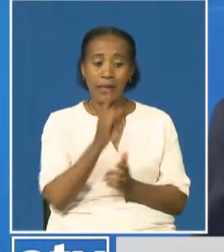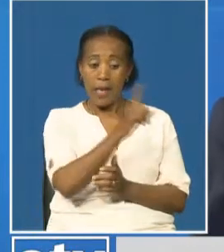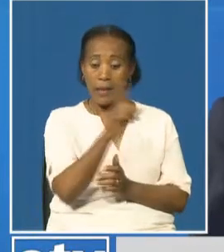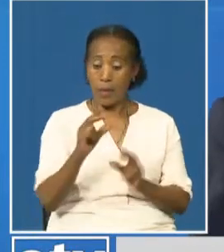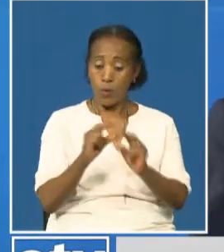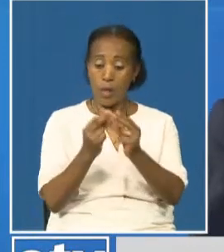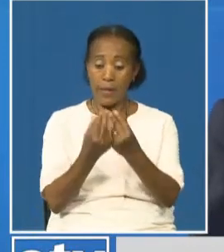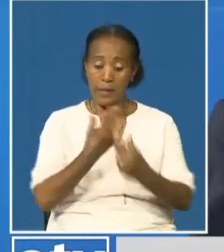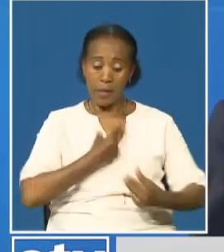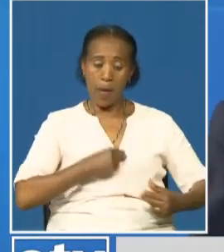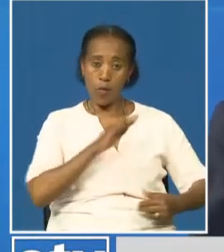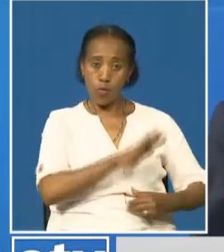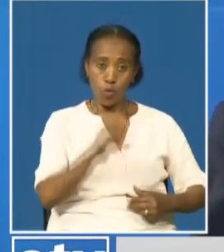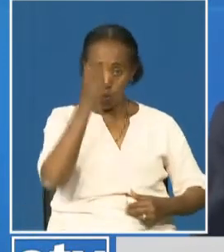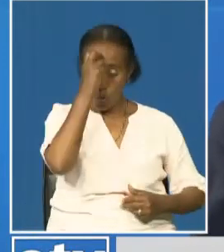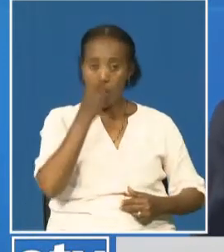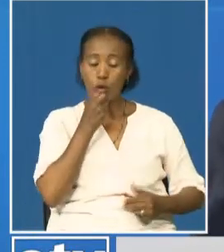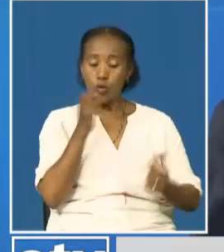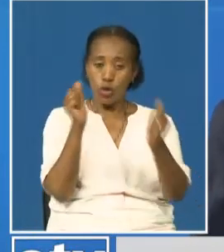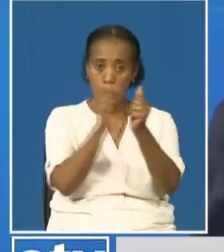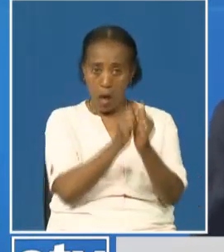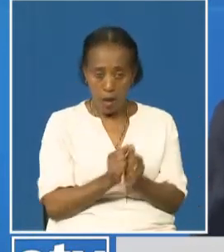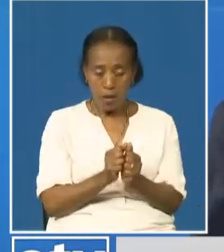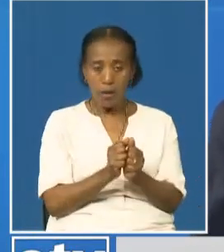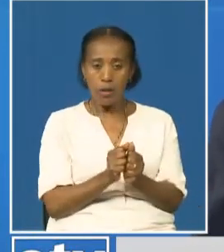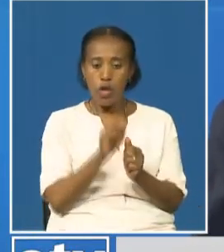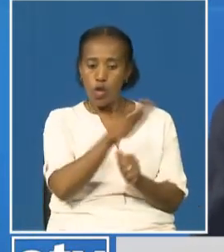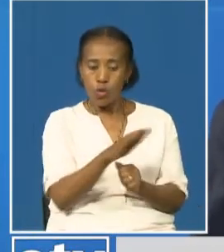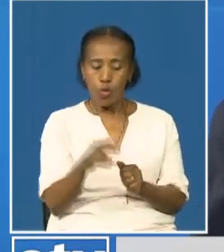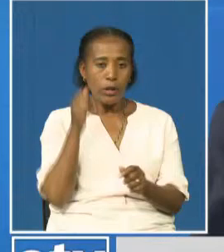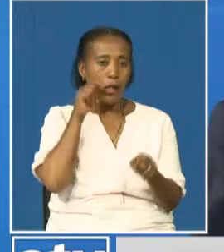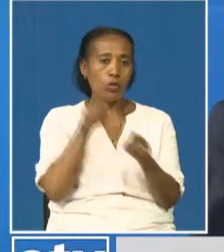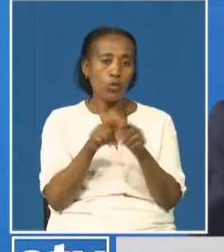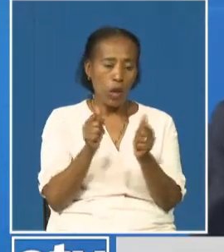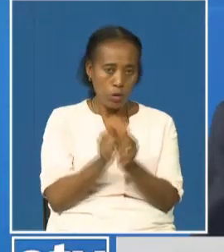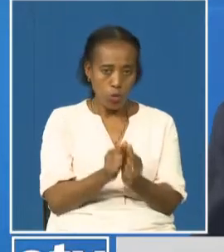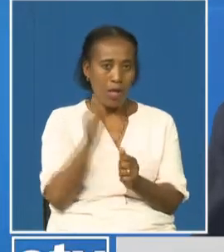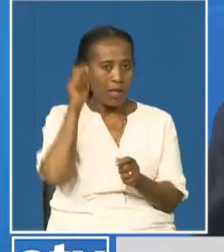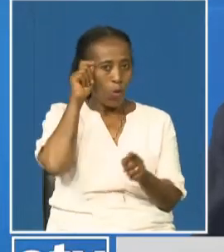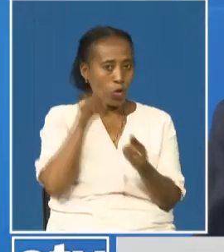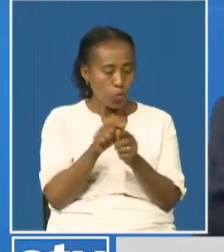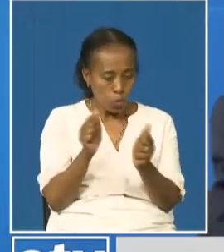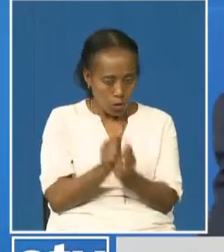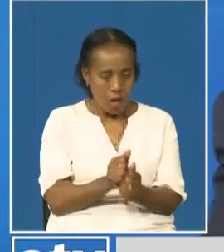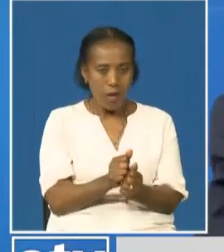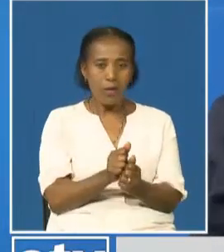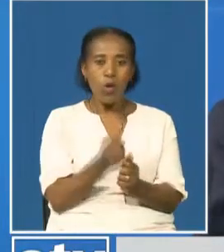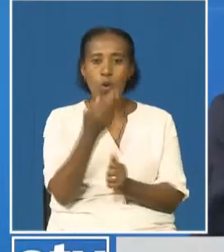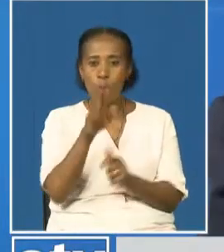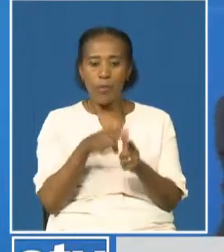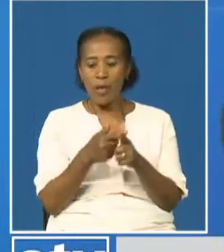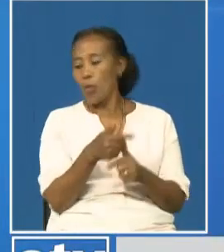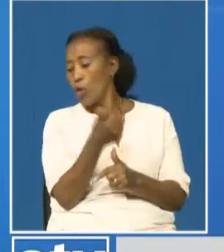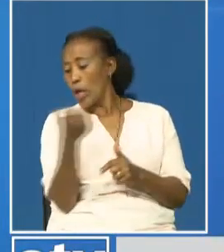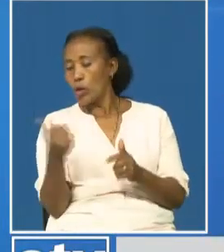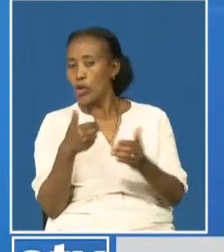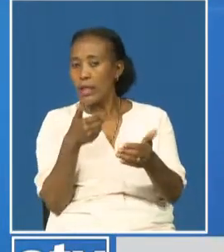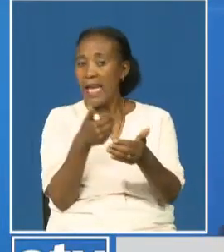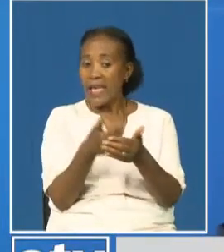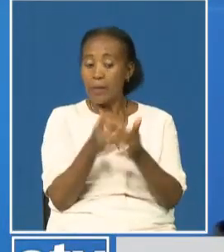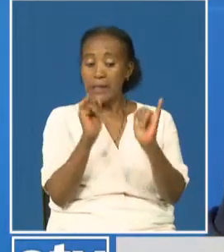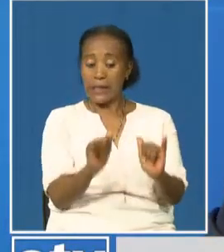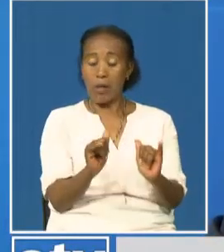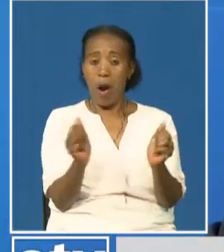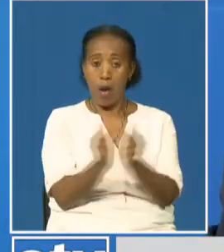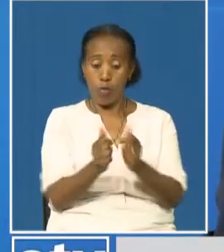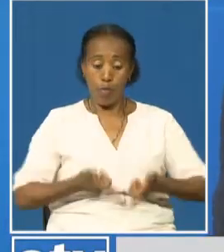እያንዳንዱ የቤተሰብ አባል ልጆች ከወላጆቻቸው ጋር፣ ልጆች ከእህቶቻቸው ከወንድሞቻቸው ጋር ወይም ከሌሎች የቅርብ ዘው አንድ